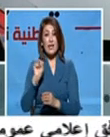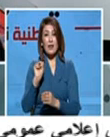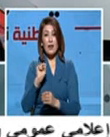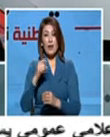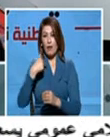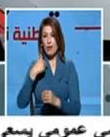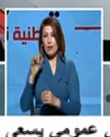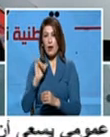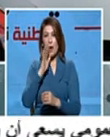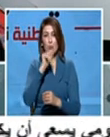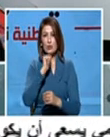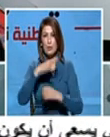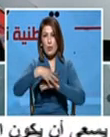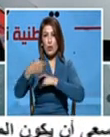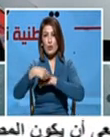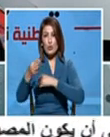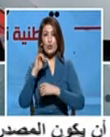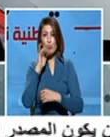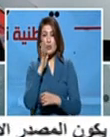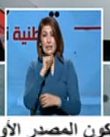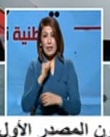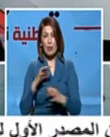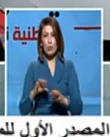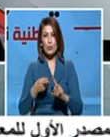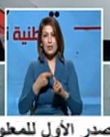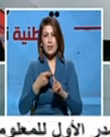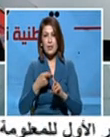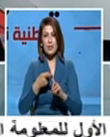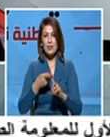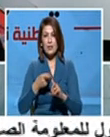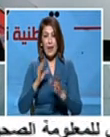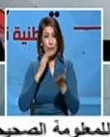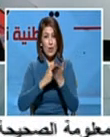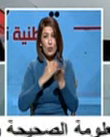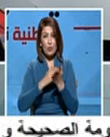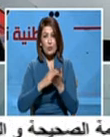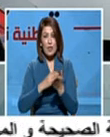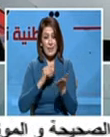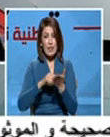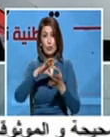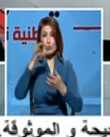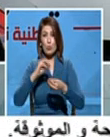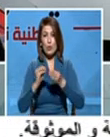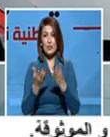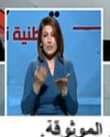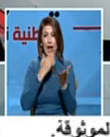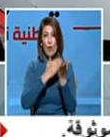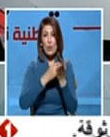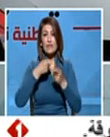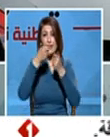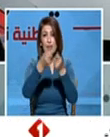من سليانة، الاختصاص اللي انا نعدي عليه مش موجود في سليانة، شنو نعمل انا وقت؟ شو الوصفه الطبيه هي تخضع لاجراءات